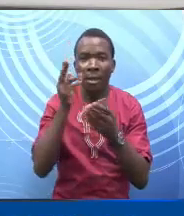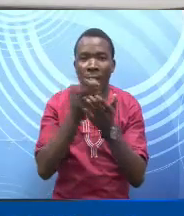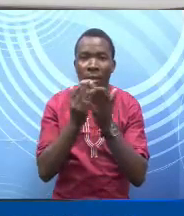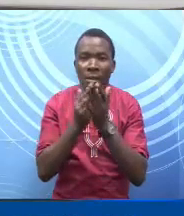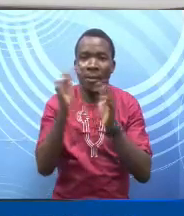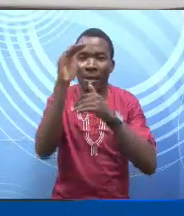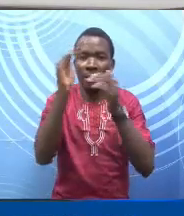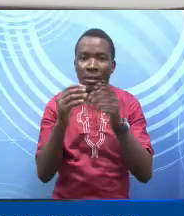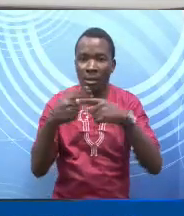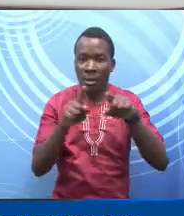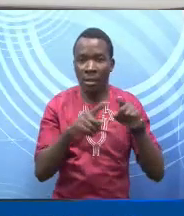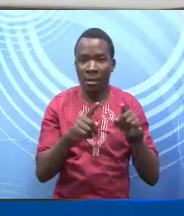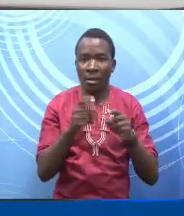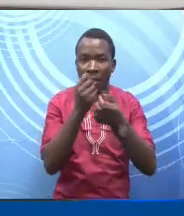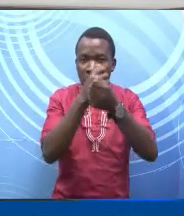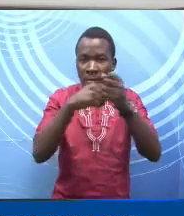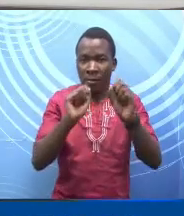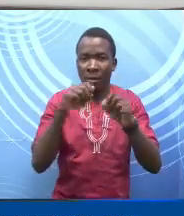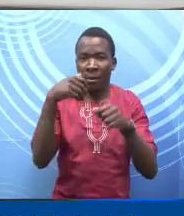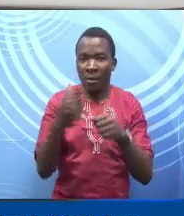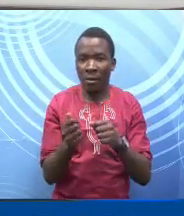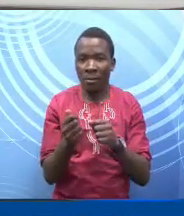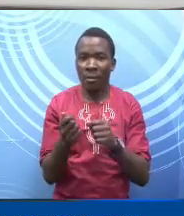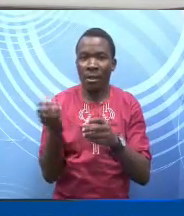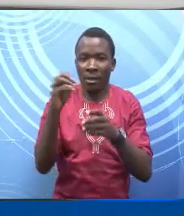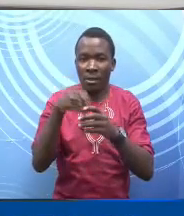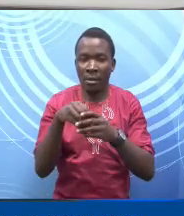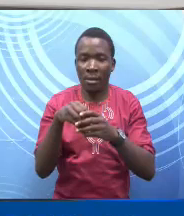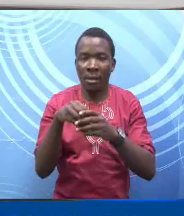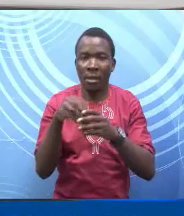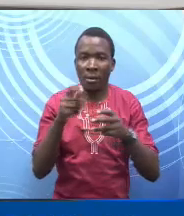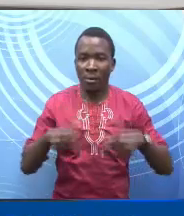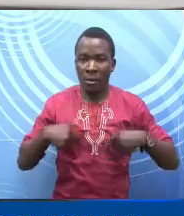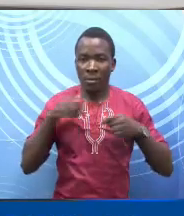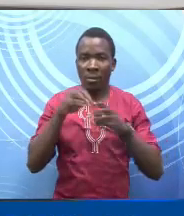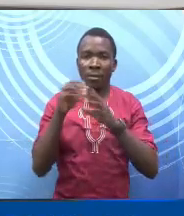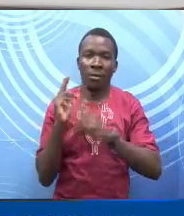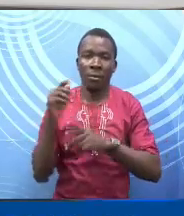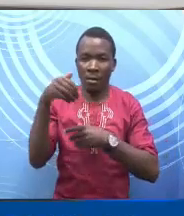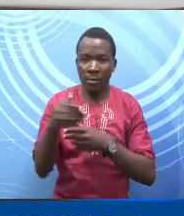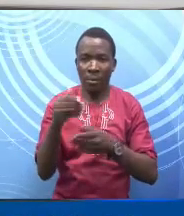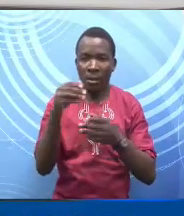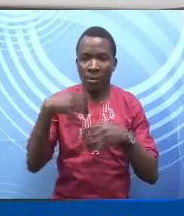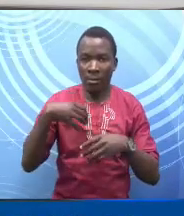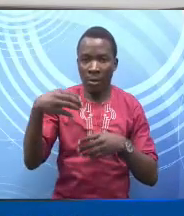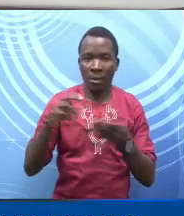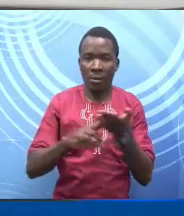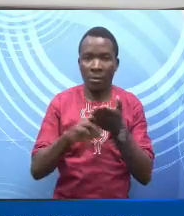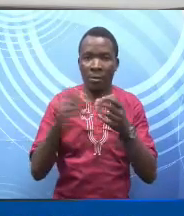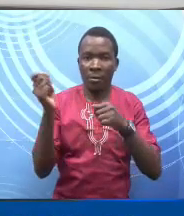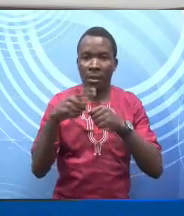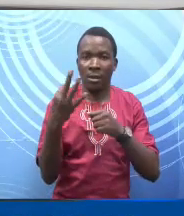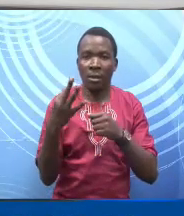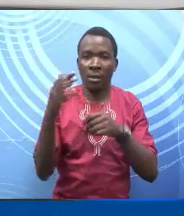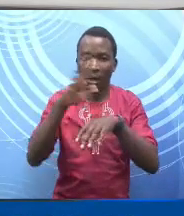kumurenganura ndetse agashinganisha ubuzima bwe nyuma yaho umukoresha we ngo amukoresheje amezi atatu nyuma akaza kumuhamagara